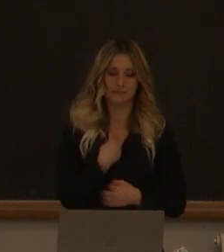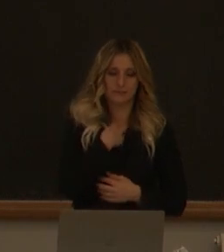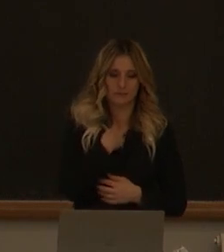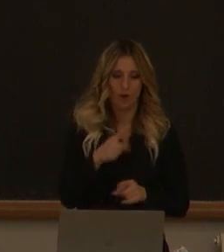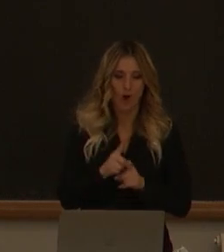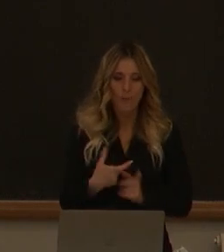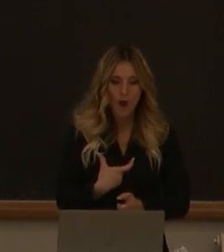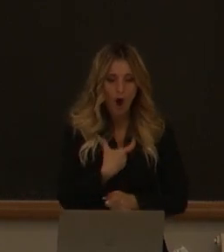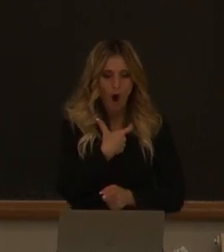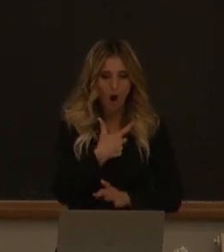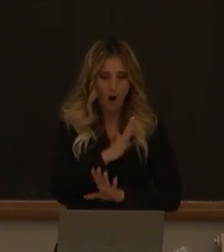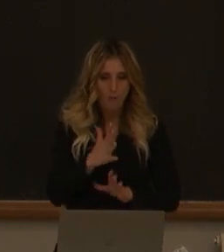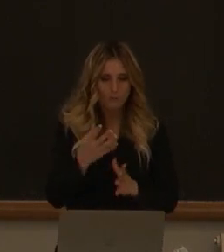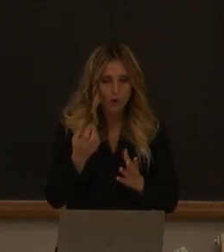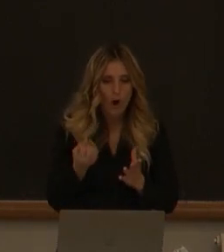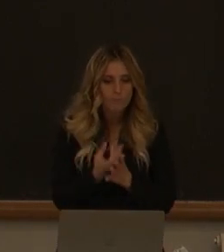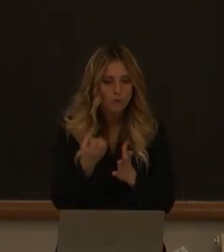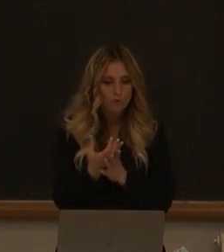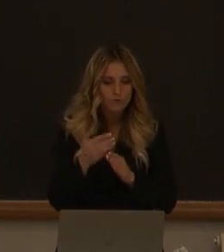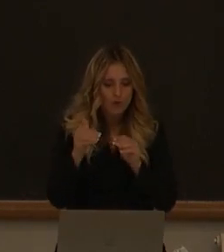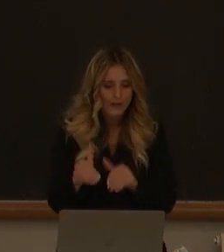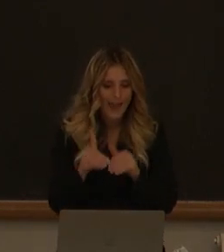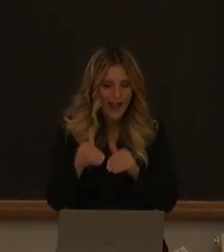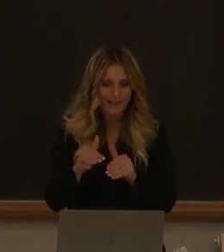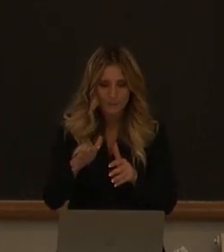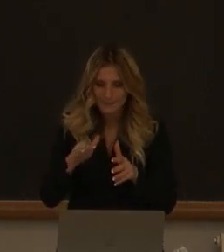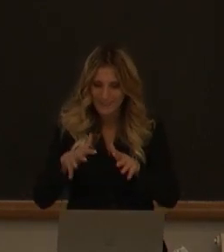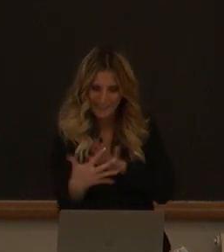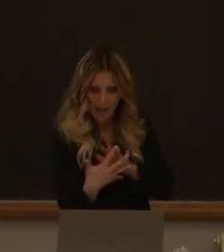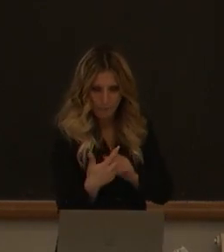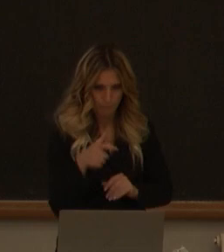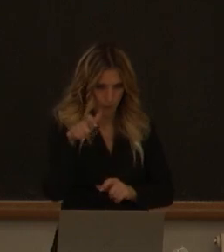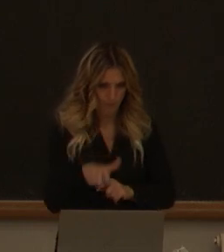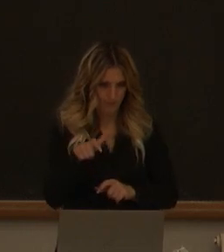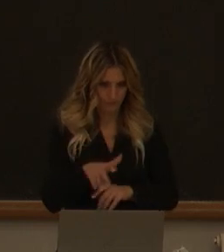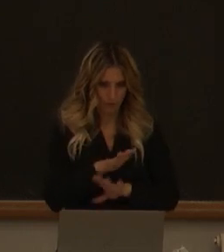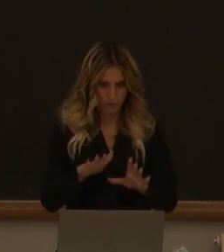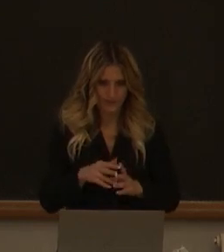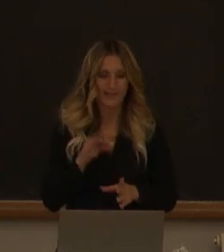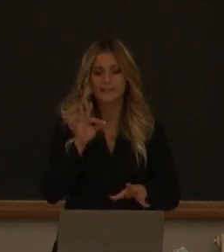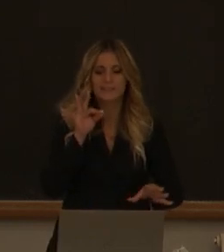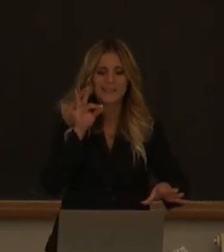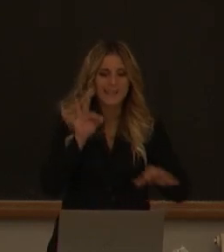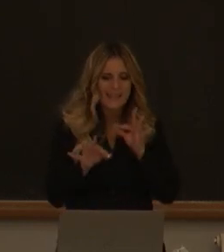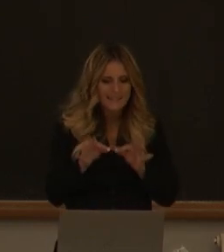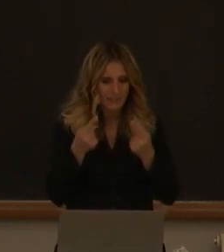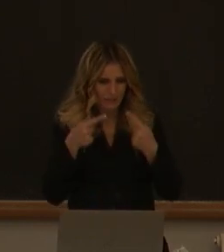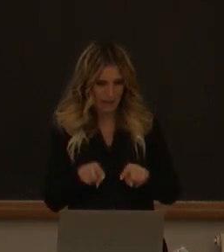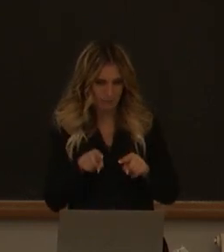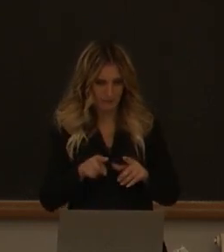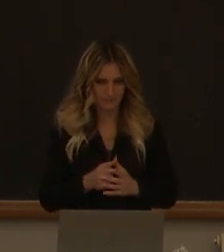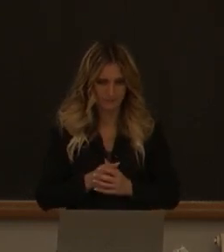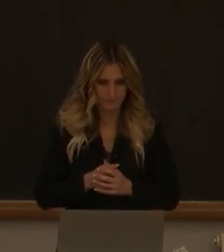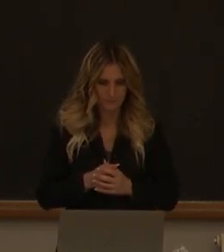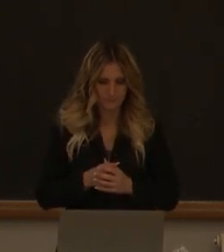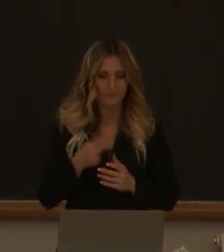costringeranno la produzione agricola ad un cambio di paradigma. Cosa vuol dire questo poi